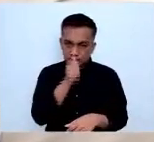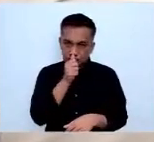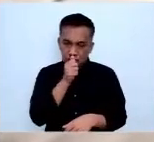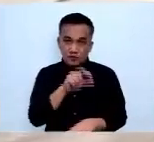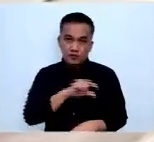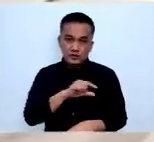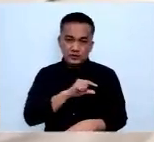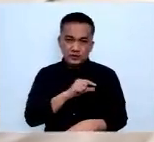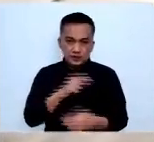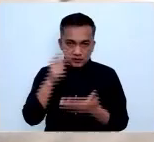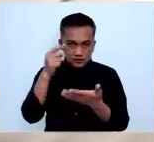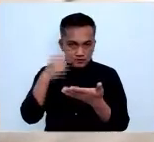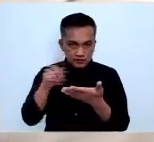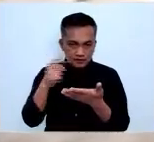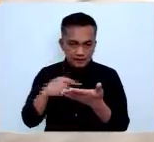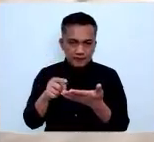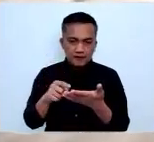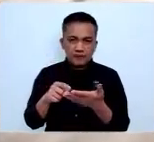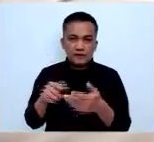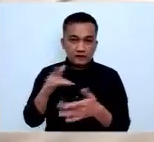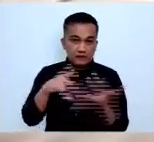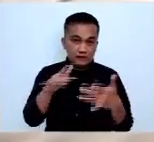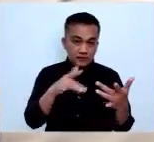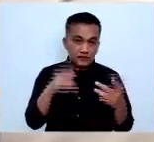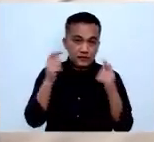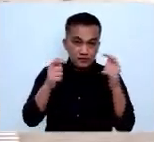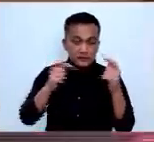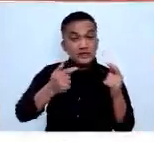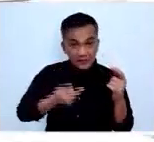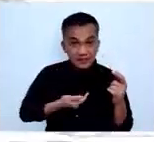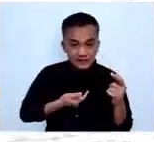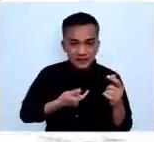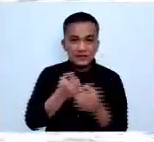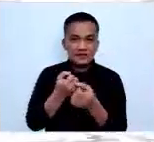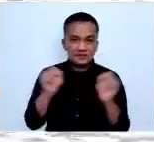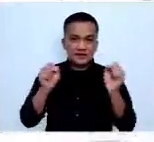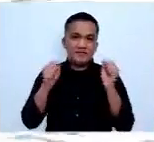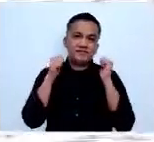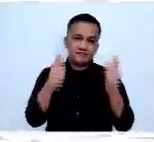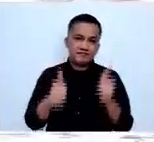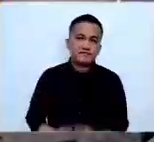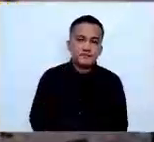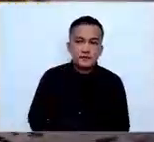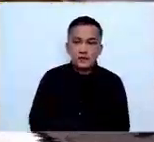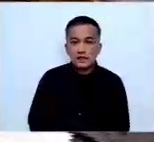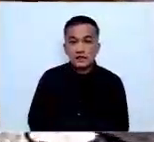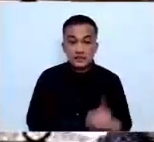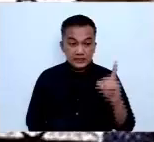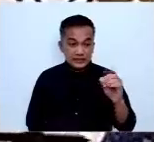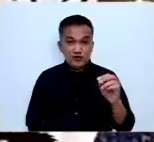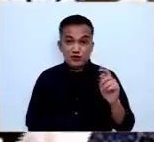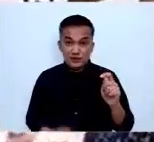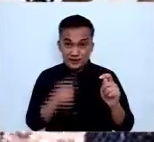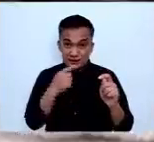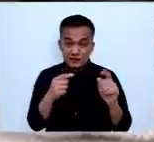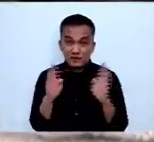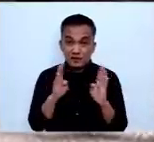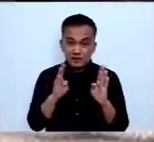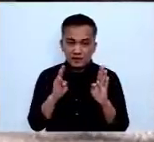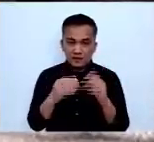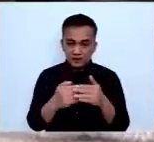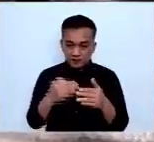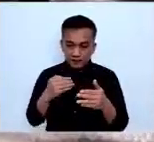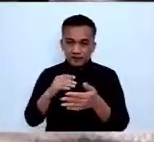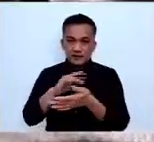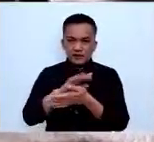our parkgoers, our tourists, our guests are safe. Ayon sa Department of Tourism ng Baguio, bago mag-pandemya ay